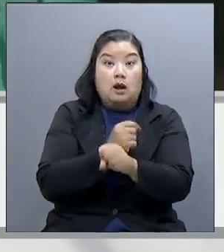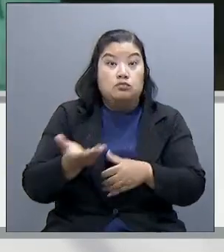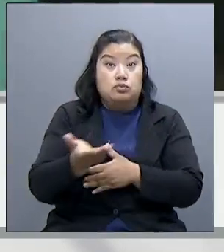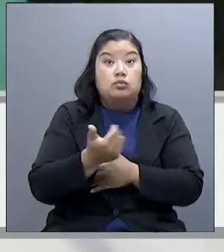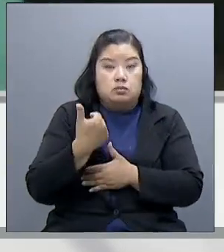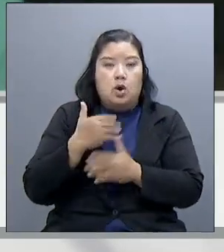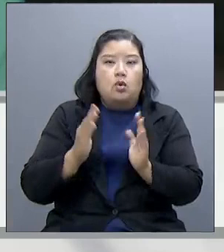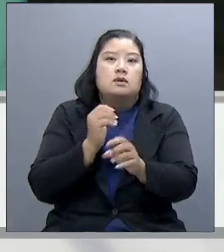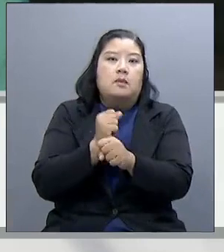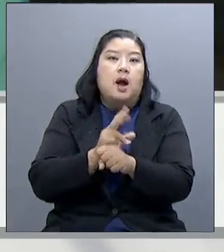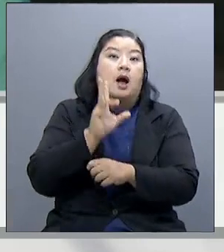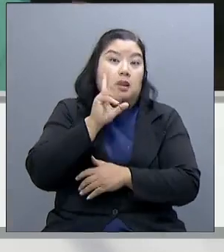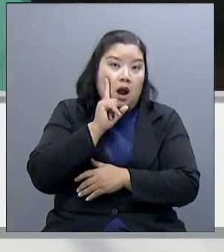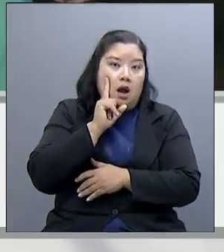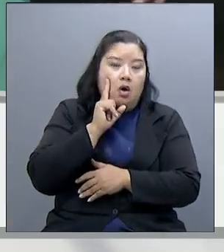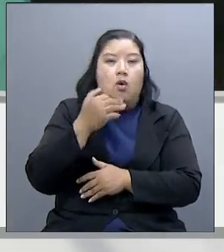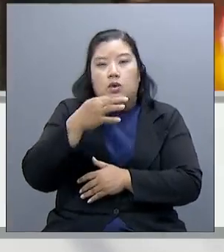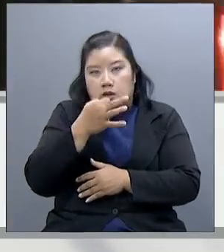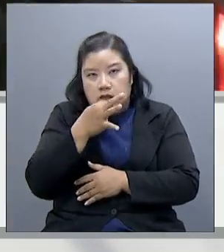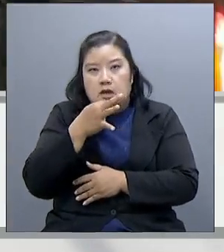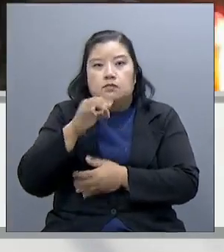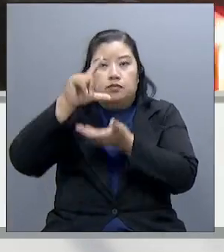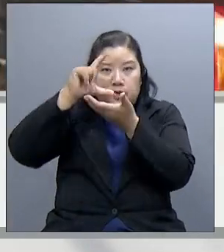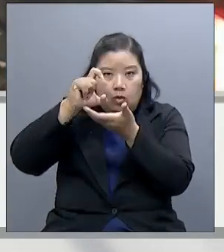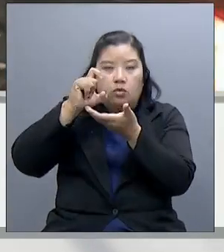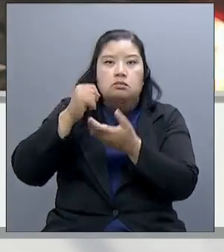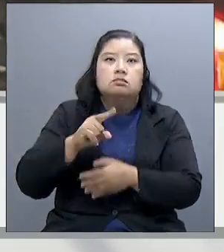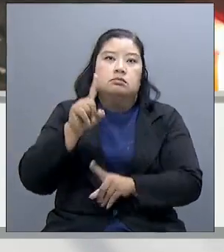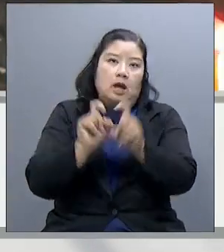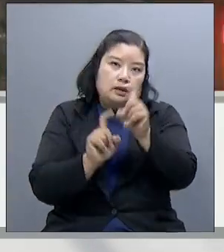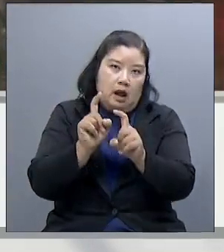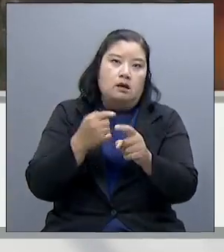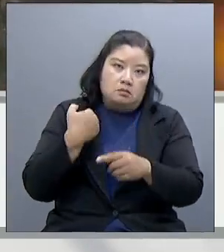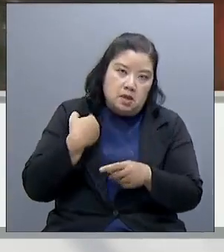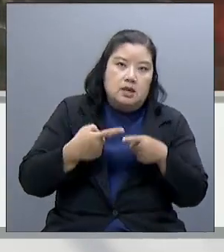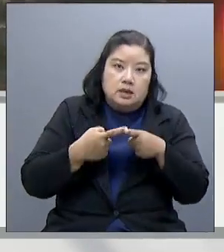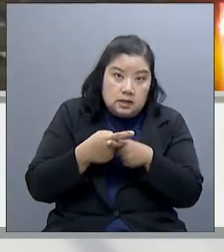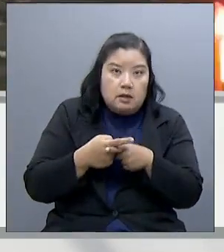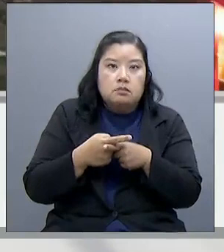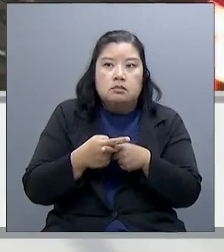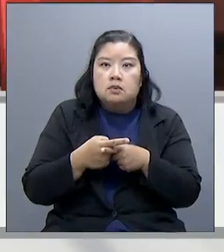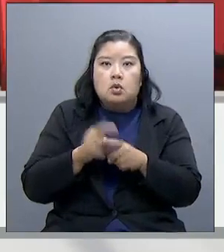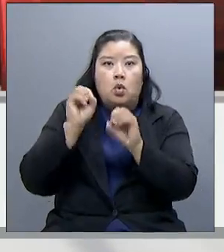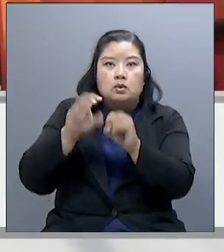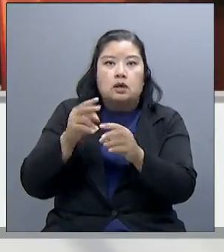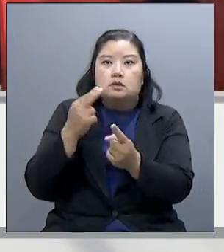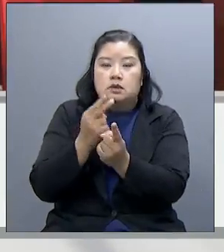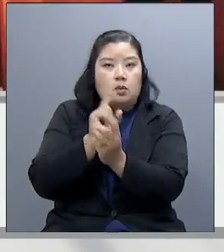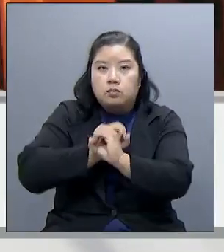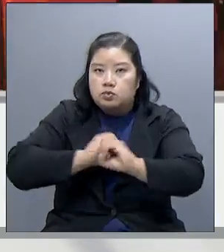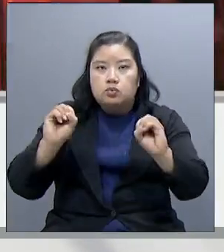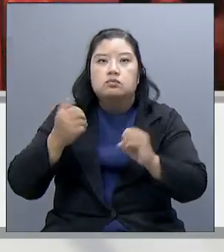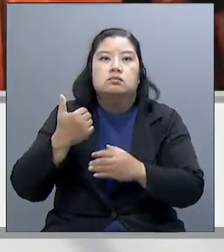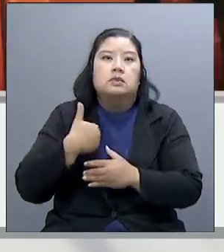สื่อมวลชนมีนักข่าวมีช่างภาพถูกสังหารได้รับบาดเจ็บและสูญหายไปจากเหตุการณ์ในกาซาในสงคราม